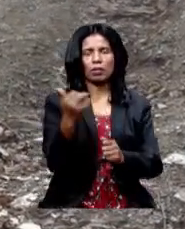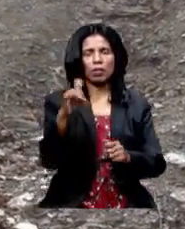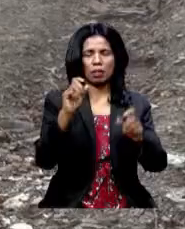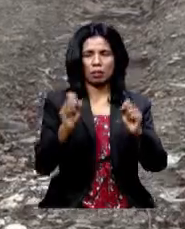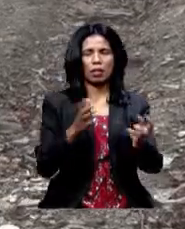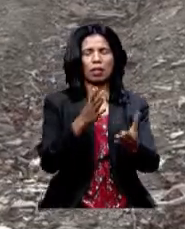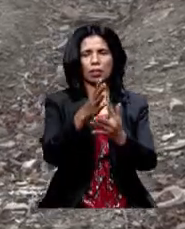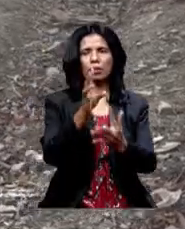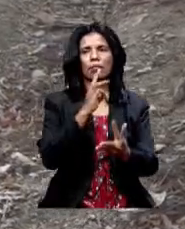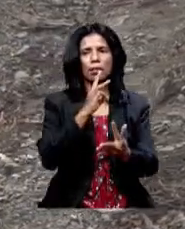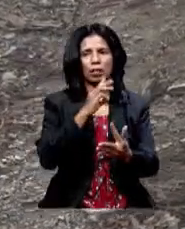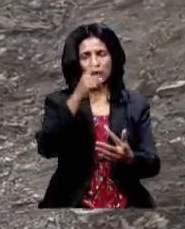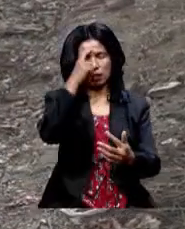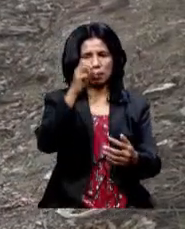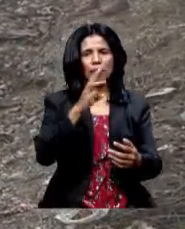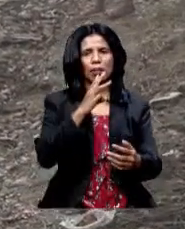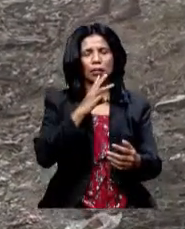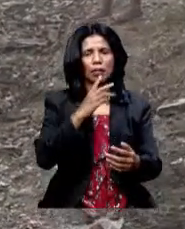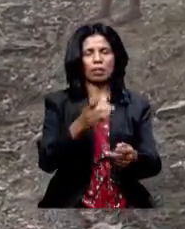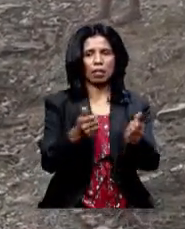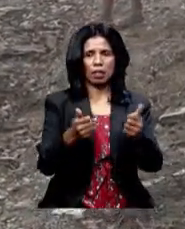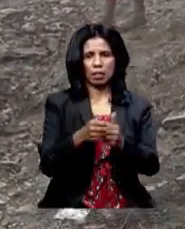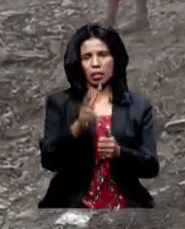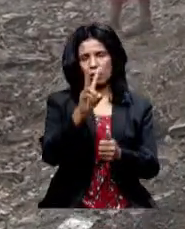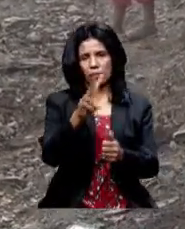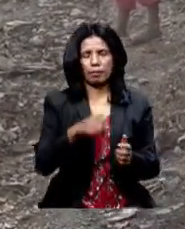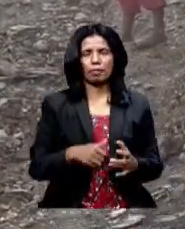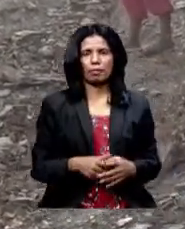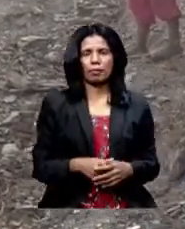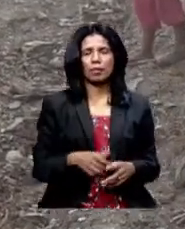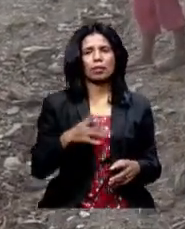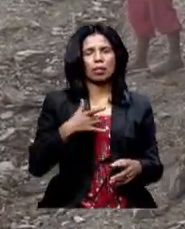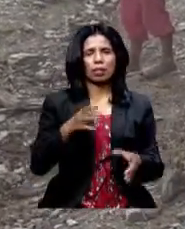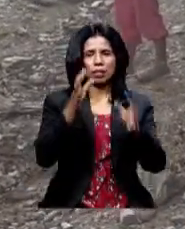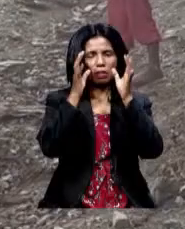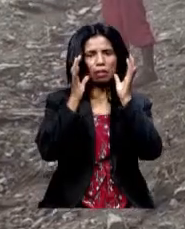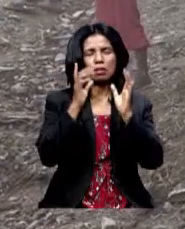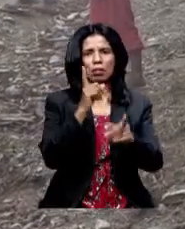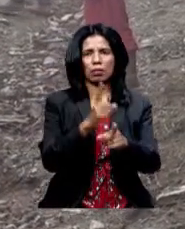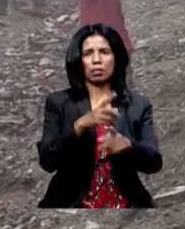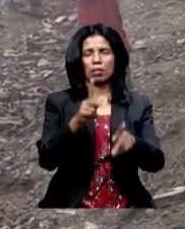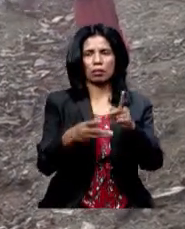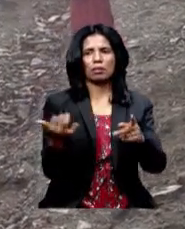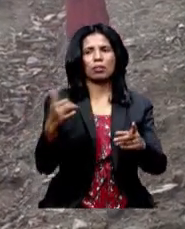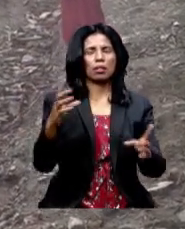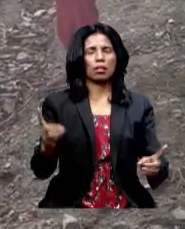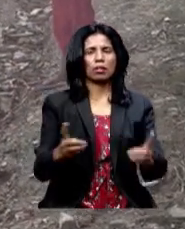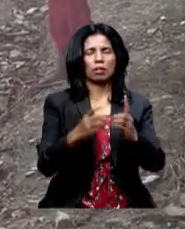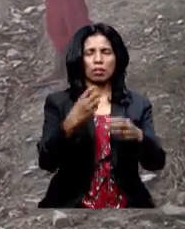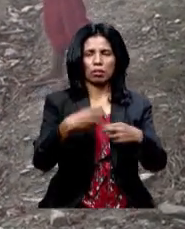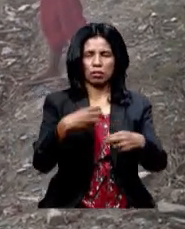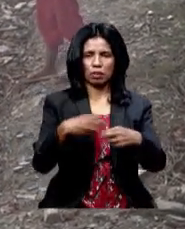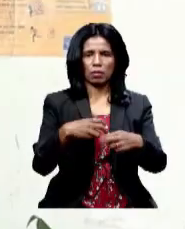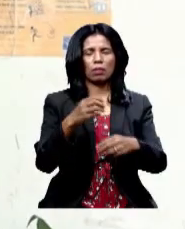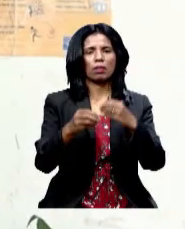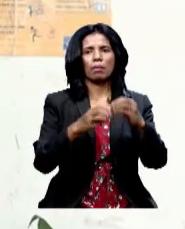bele atau ases ba bene tamba bene i heret al de heruane senti tristeza te tebes komunidade ser hasoro desafio de sekolah di